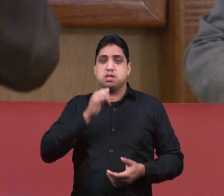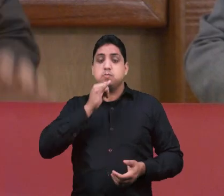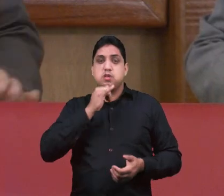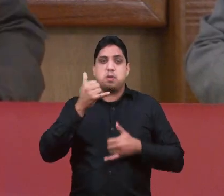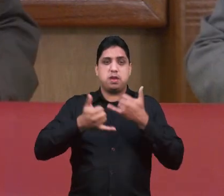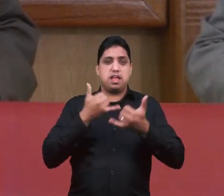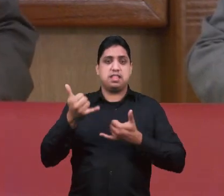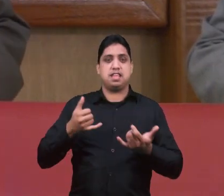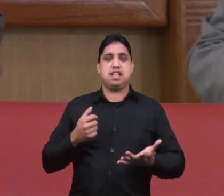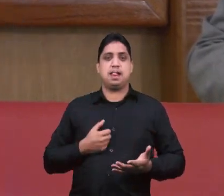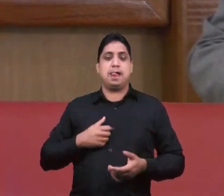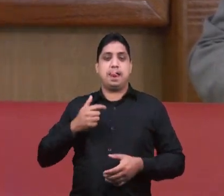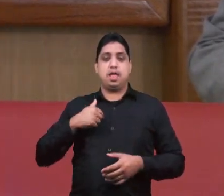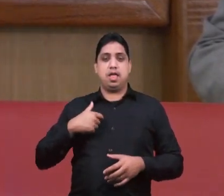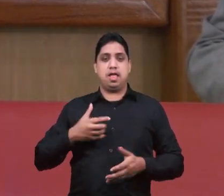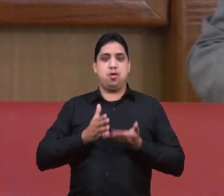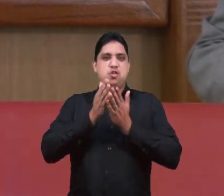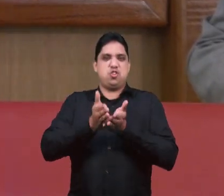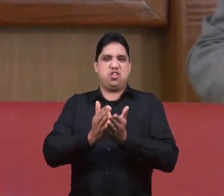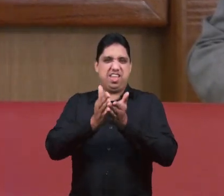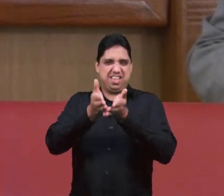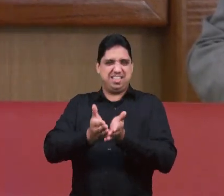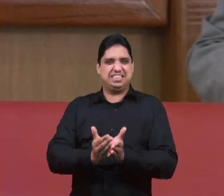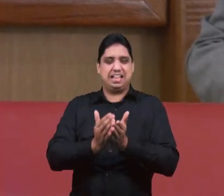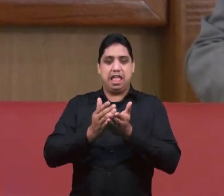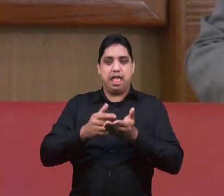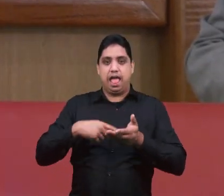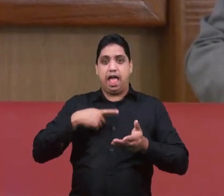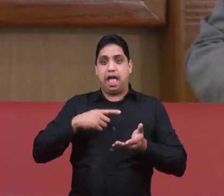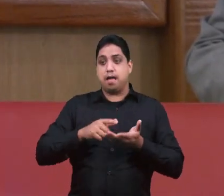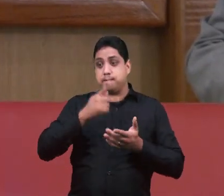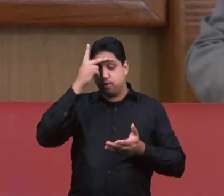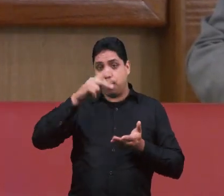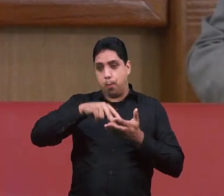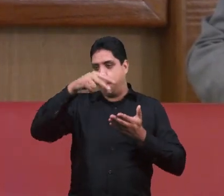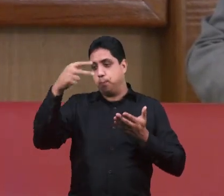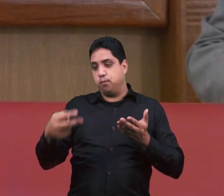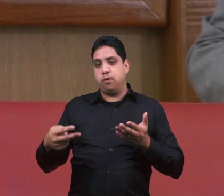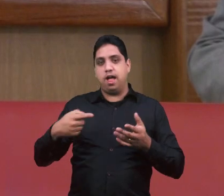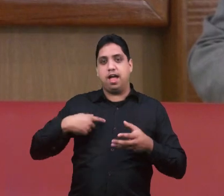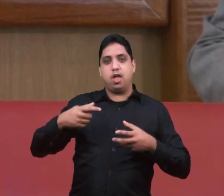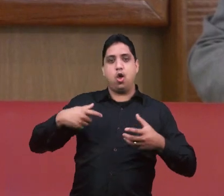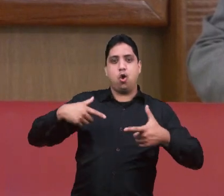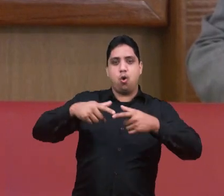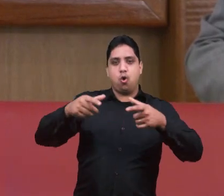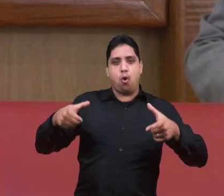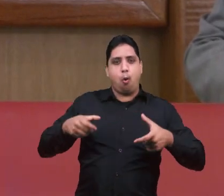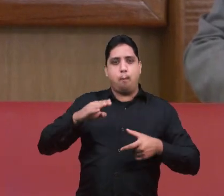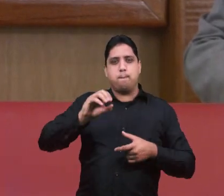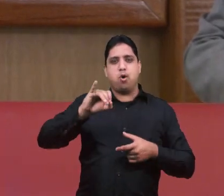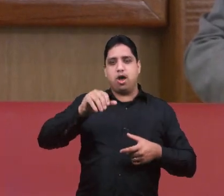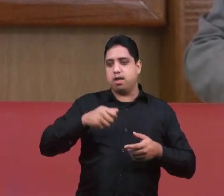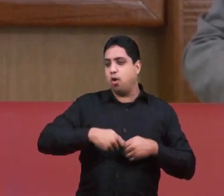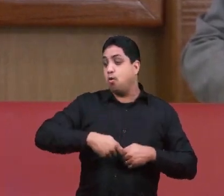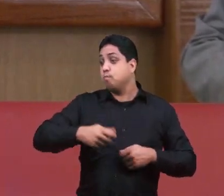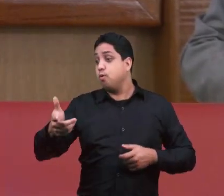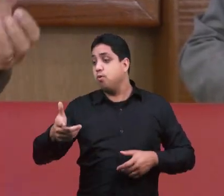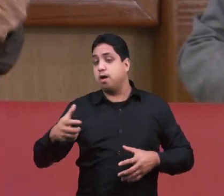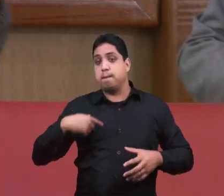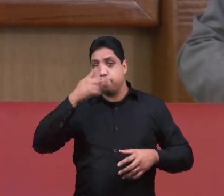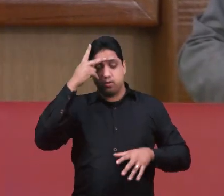la main dans la bouée et dit, je suis sauvé. Il a relâché la bouée. Ben, c'est un salut statique qui n'a